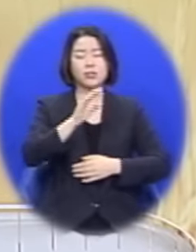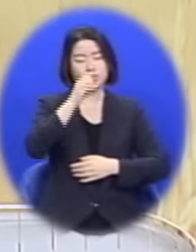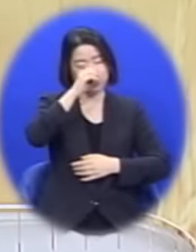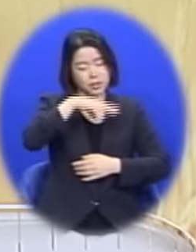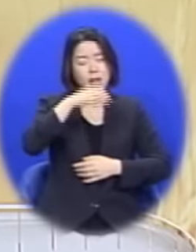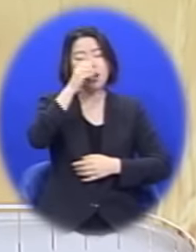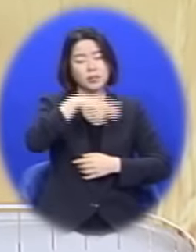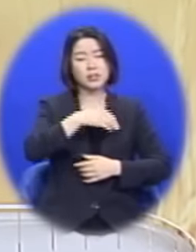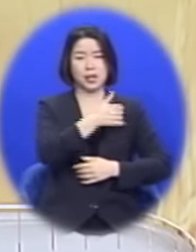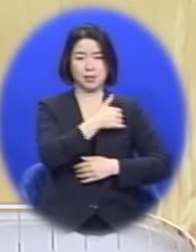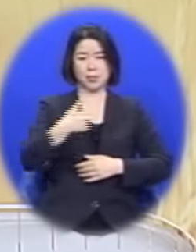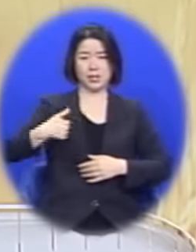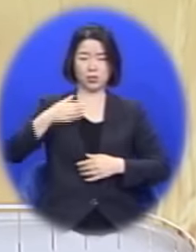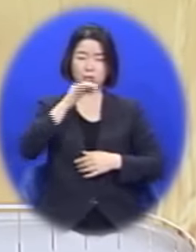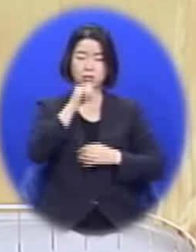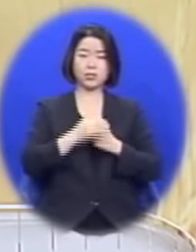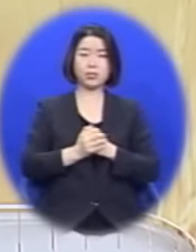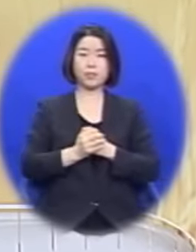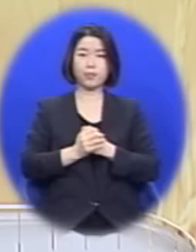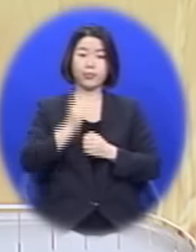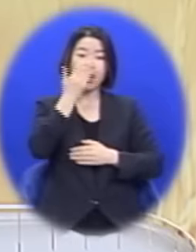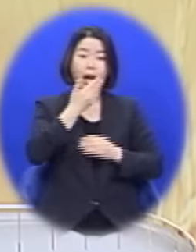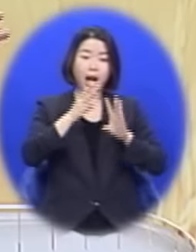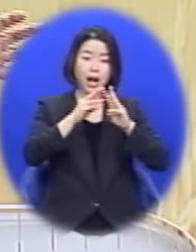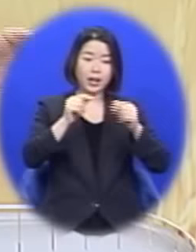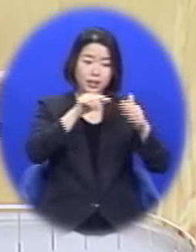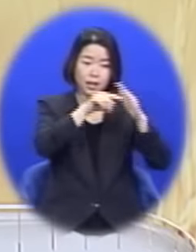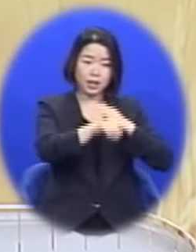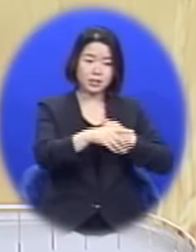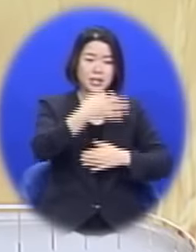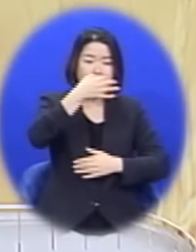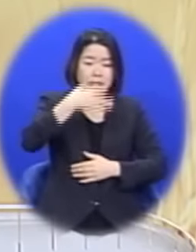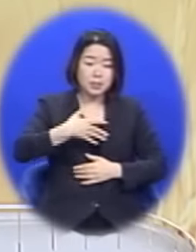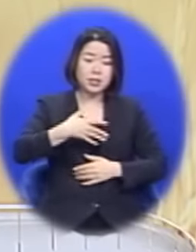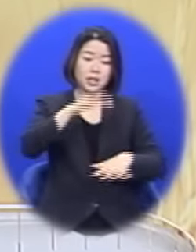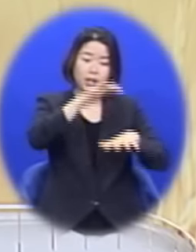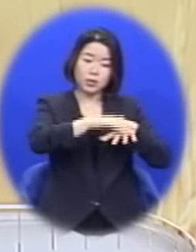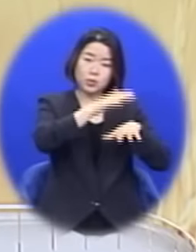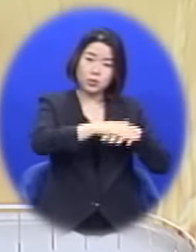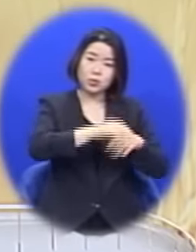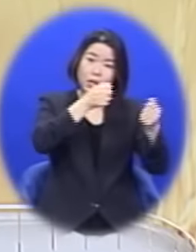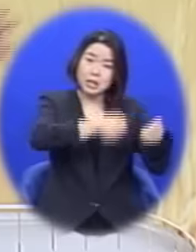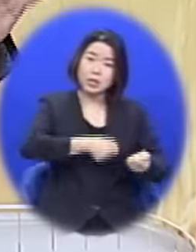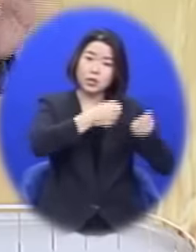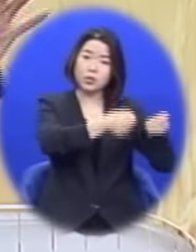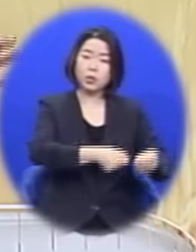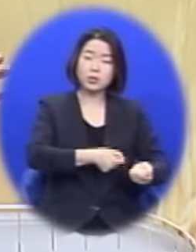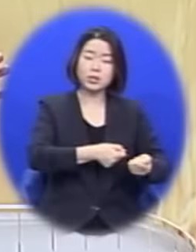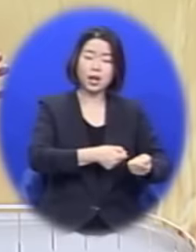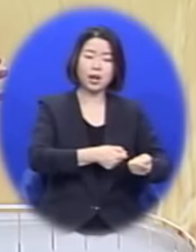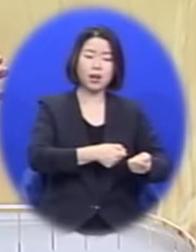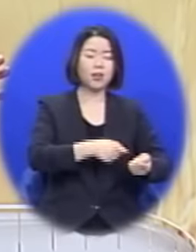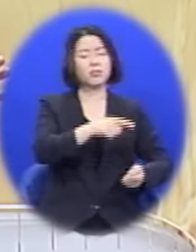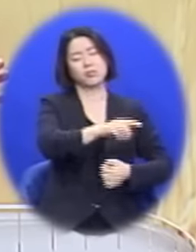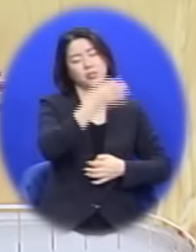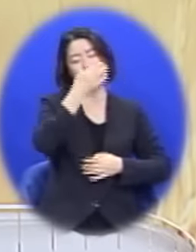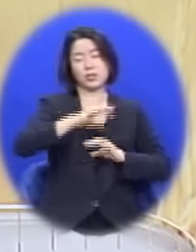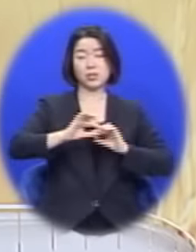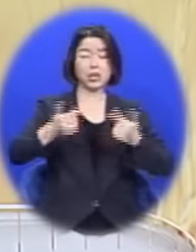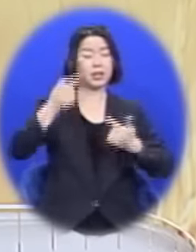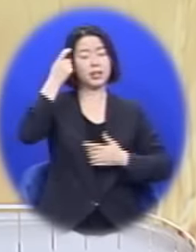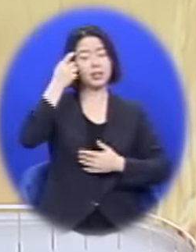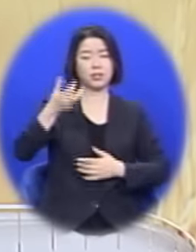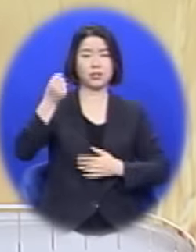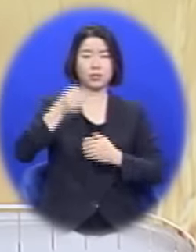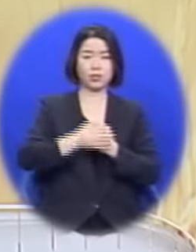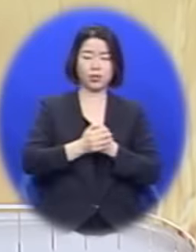만족했어요. 그들은 가나안 땅에 들어가서 그 힘들다는 농사, 그들은 힘든 게 아니었어요.